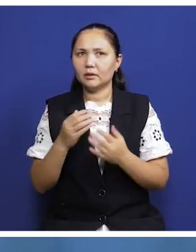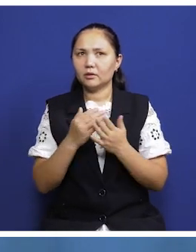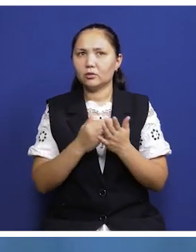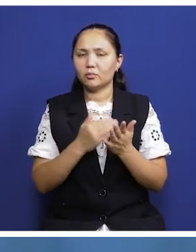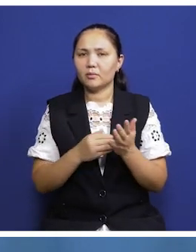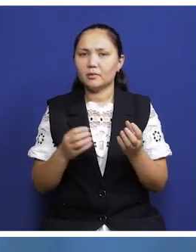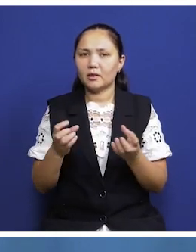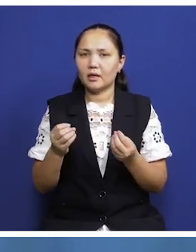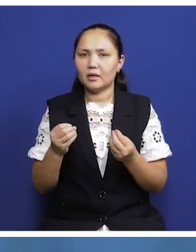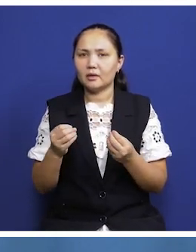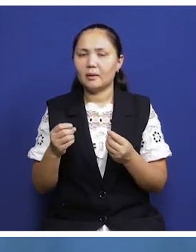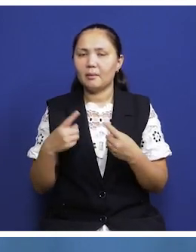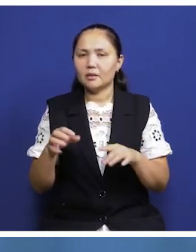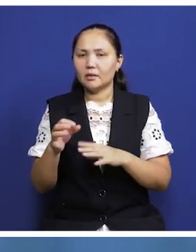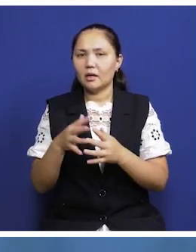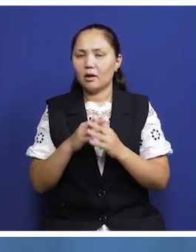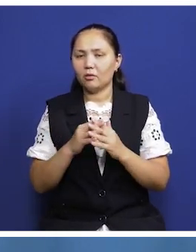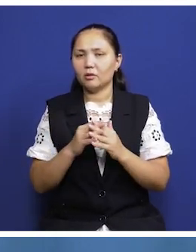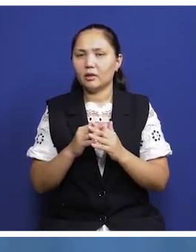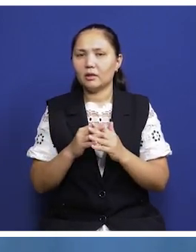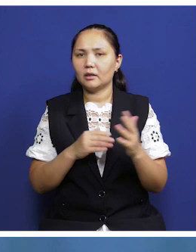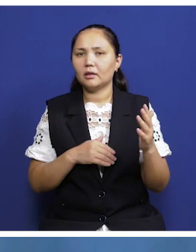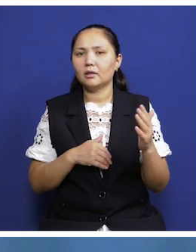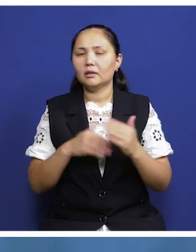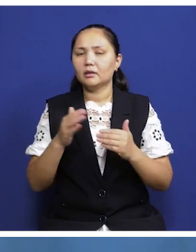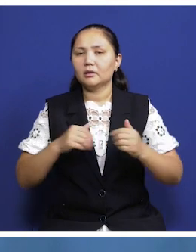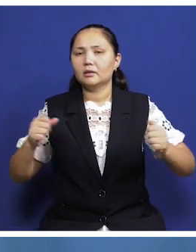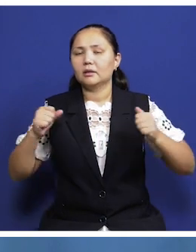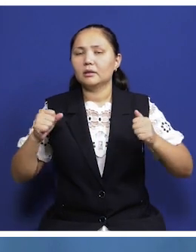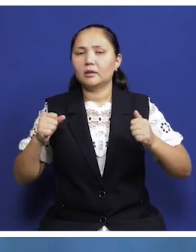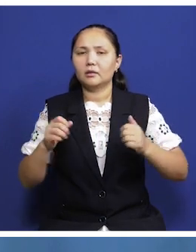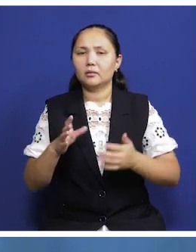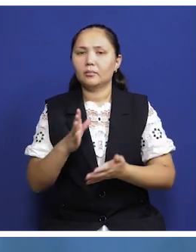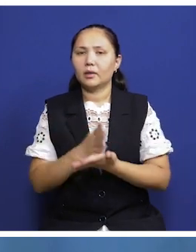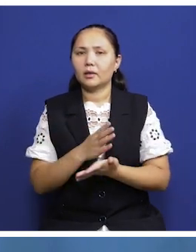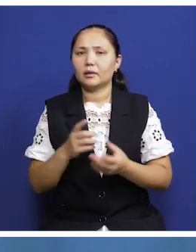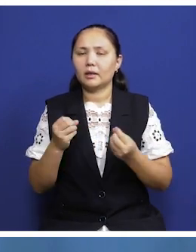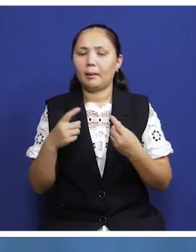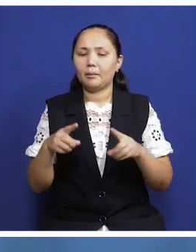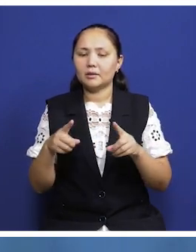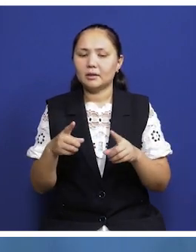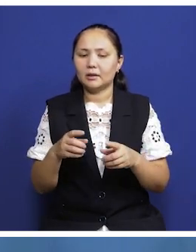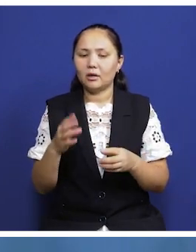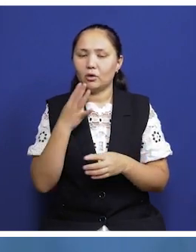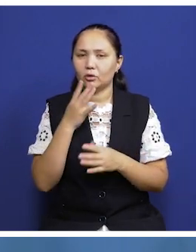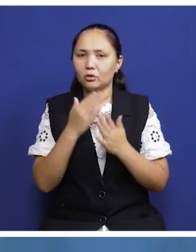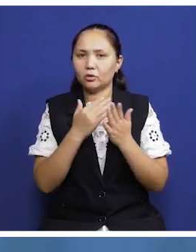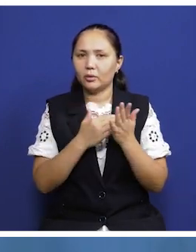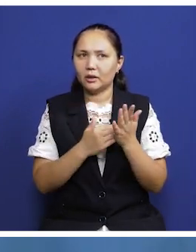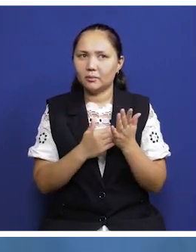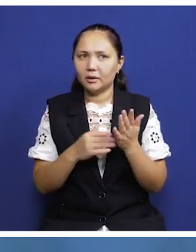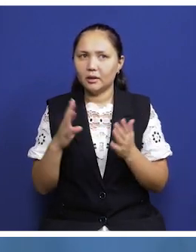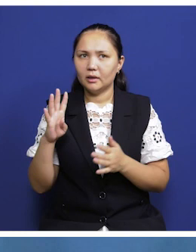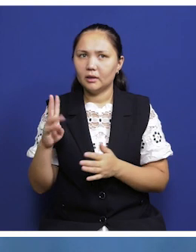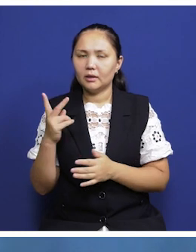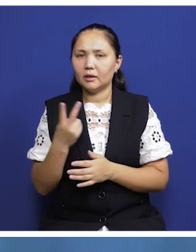бар, тағы бірнеше ауылдарда осындай манеждер, спорт нысандарын салу. Бұдан бөлек ағымдағы жылы ұлттық жобалар бойынша осы жылы